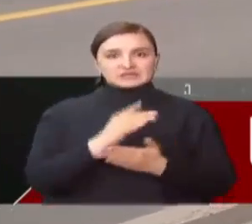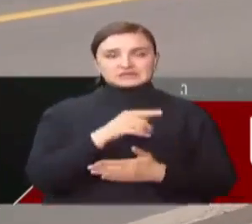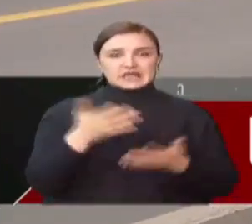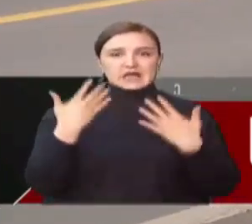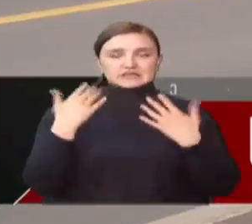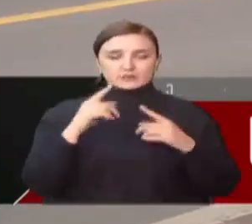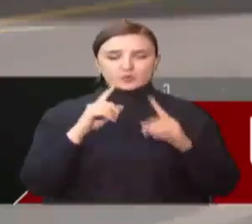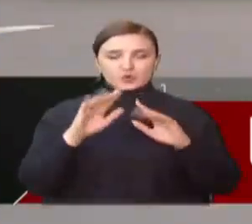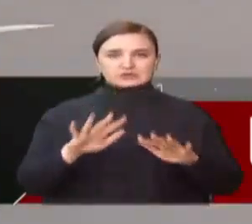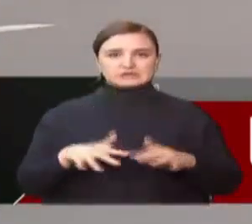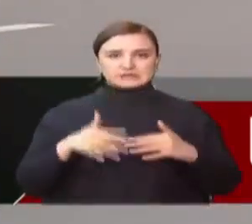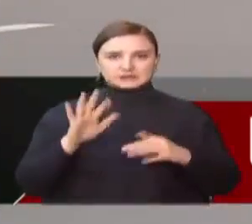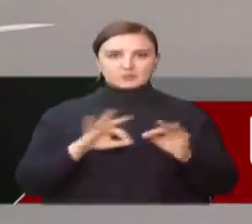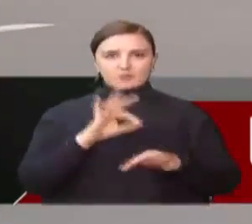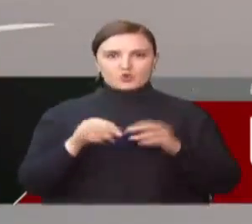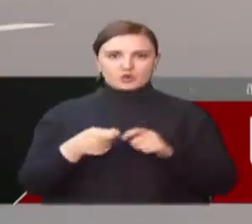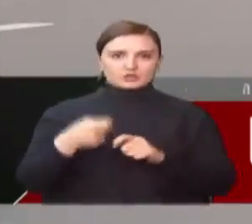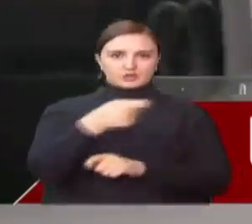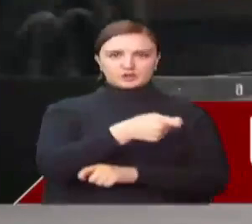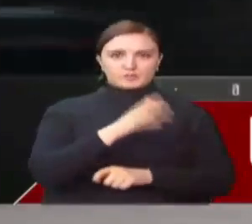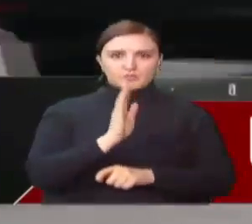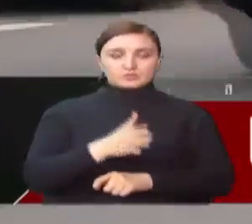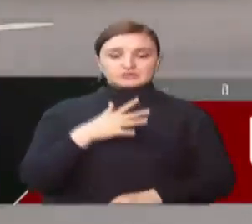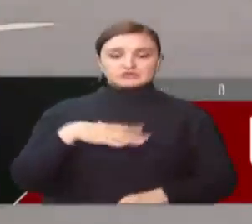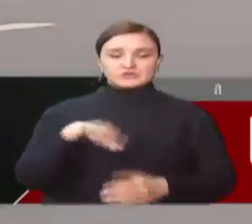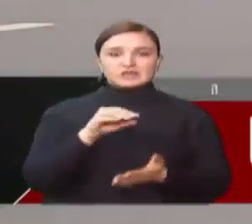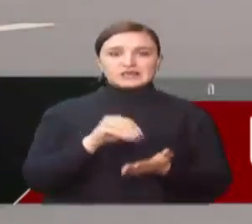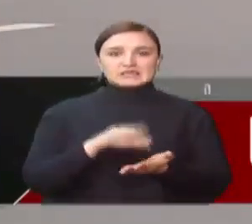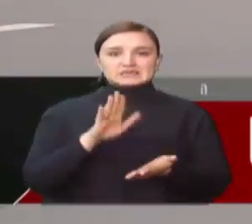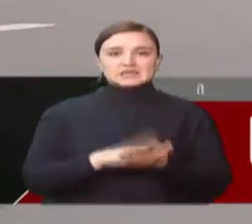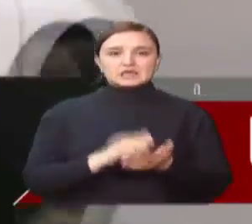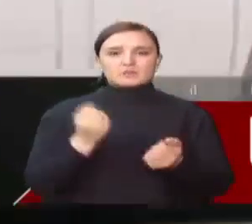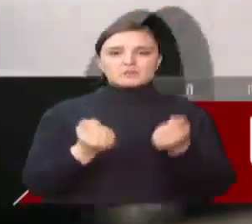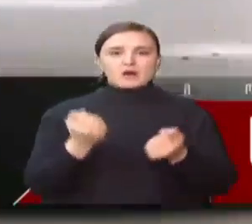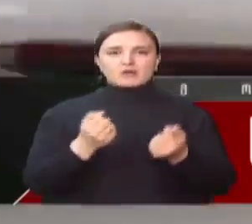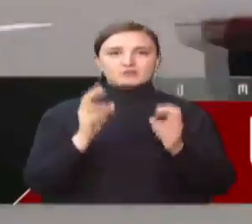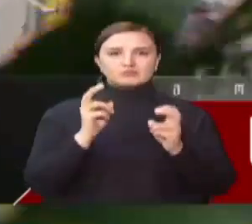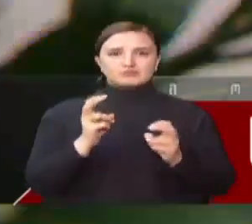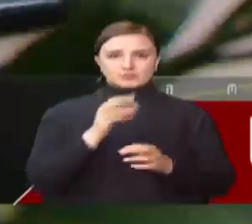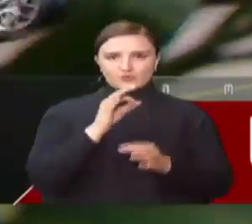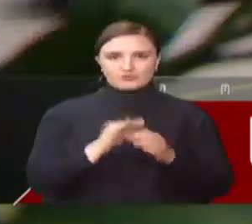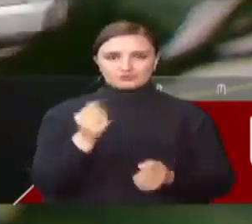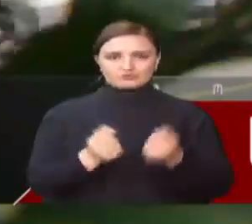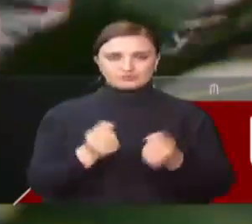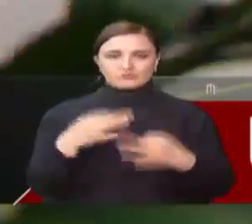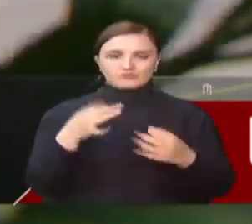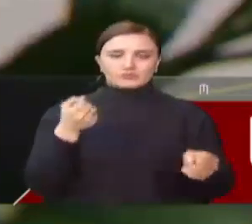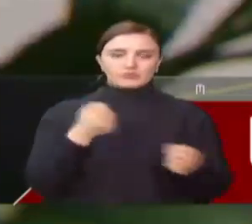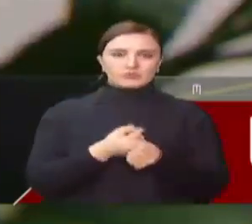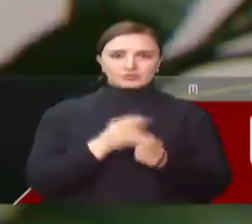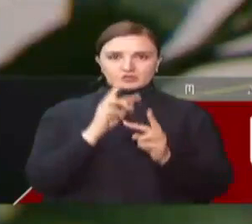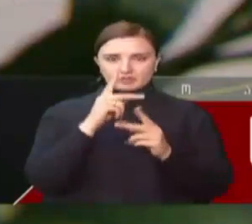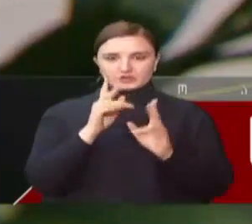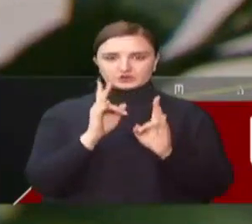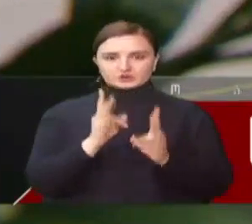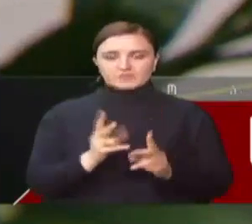ფარგლებში წარედგინება. Პროექტი, რომელიც ქვეყანაში რეგისტრირებული ავტოსატრანსპორტო საშუალების მფლობელებს ავტოსაგზაო შემთხვევის შედეგად